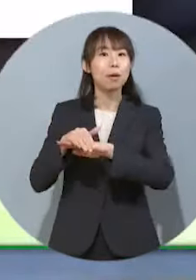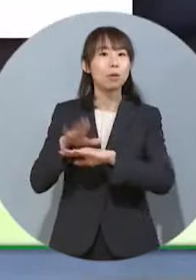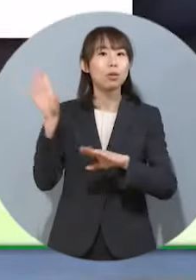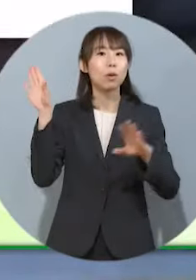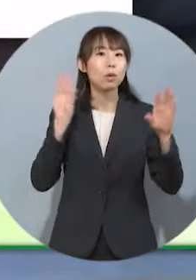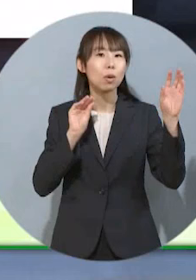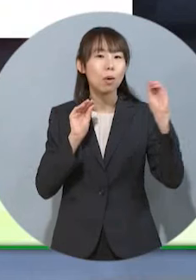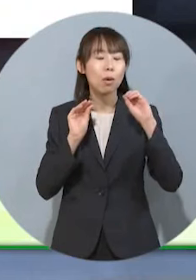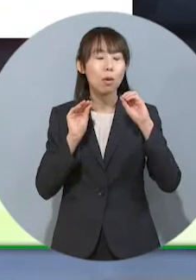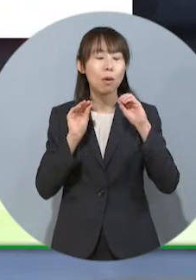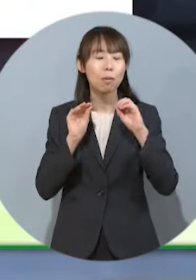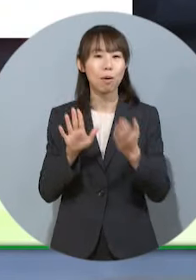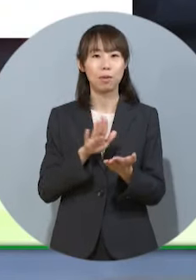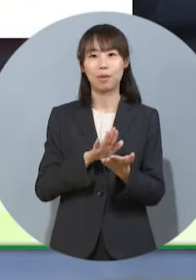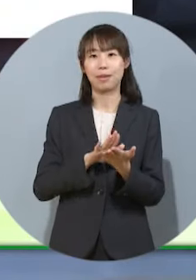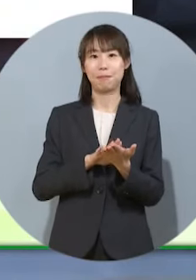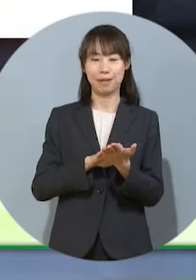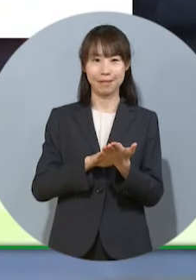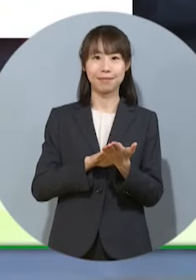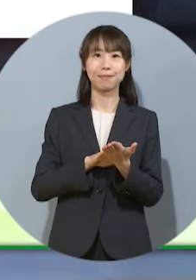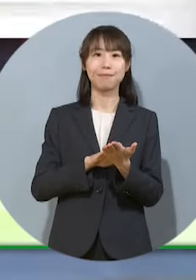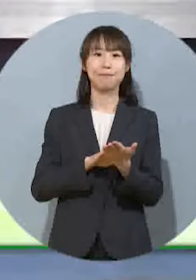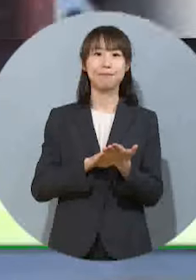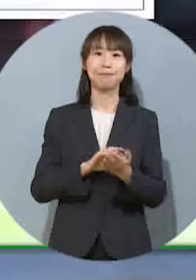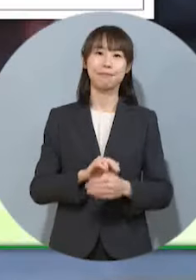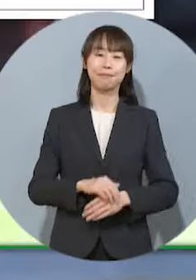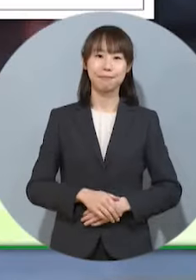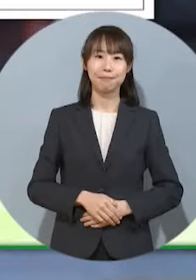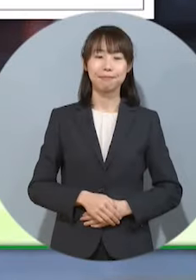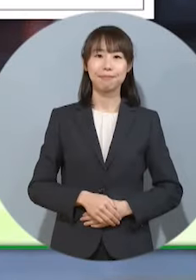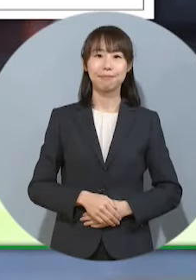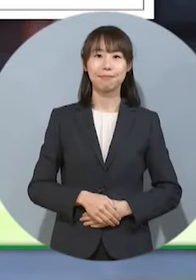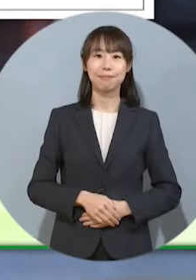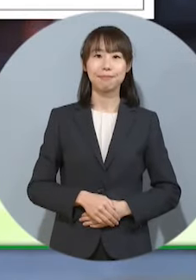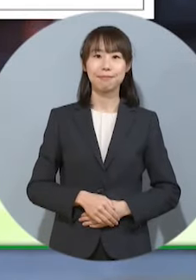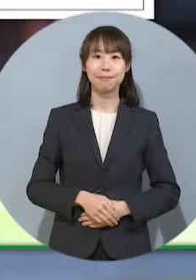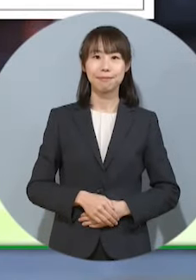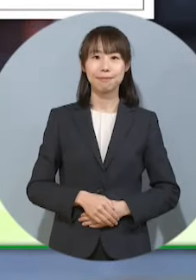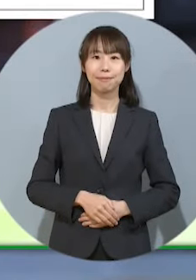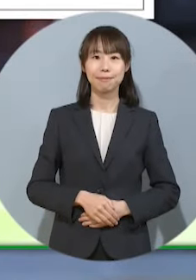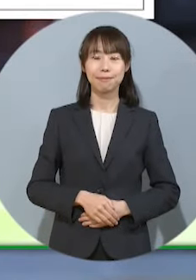能な相談窓口などを掲載しています。